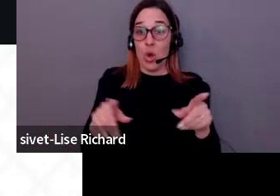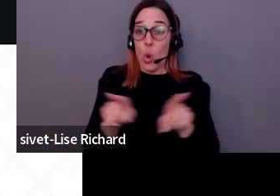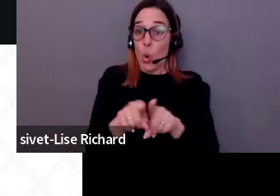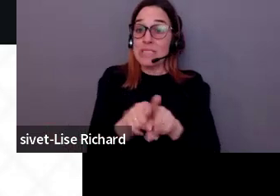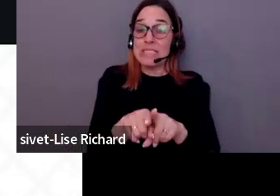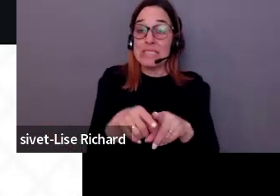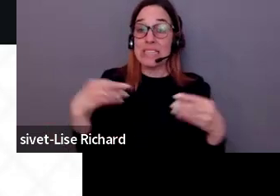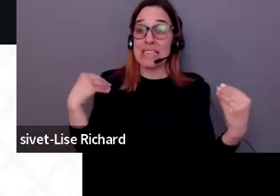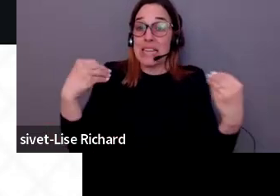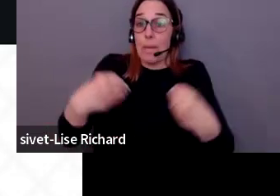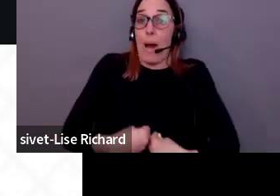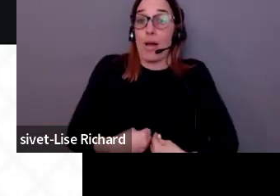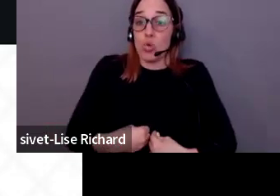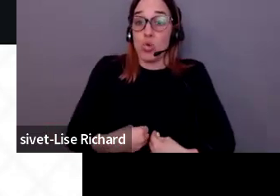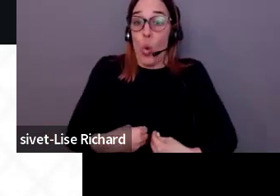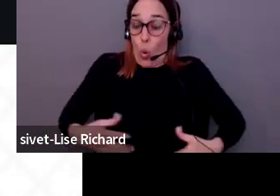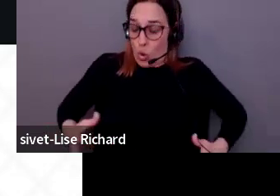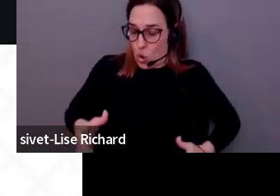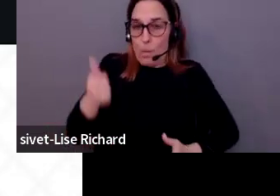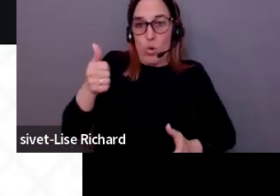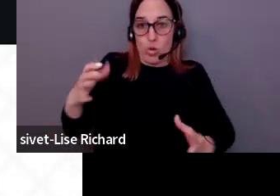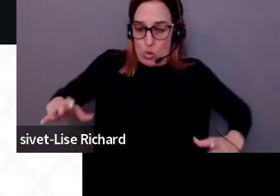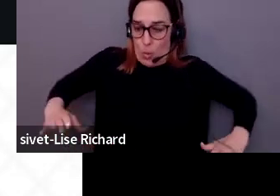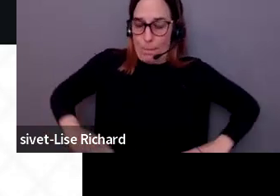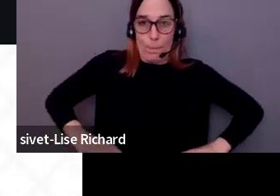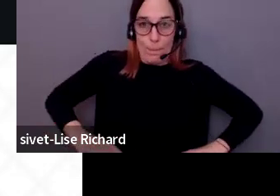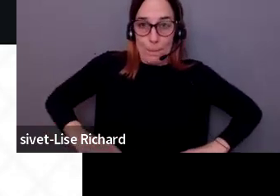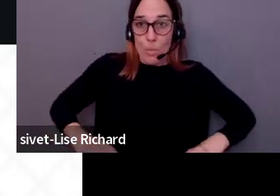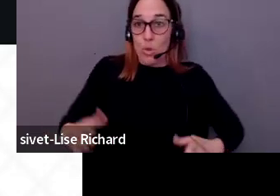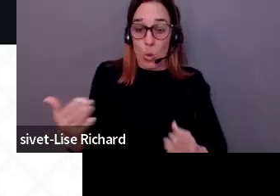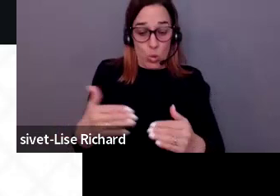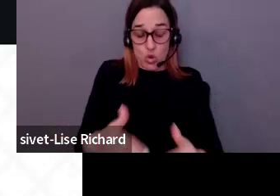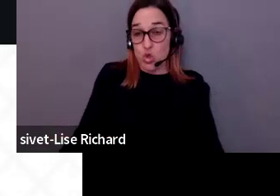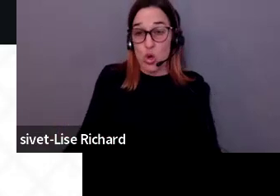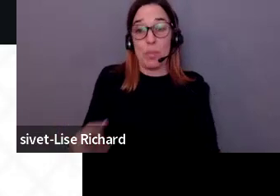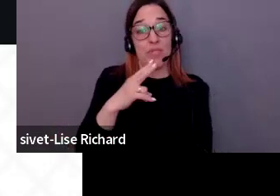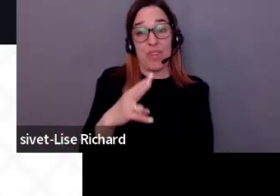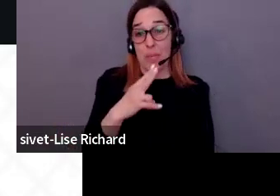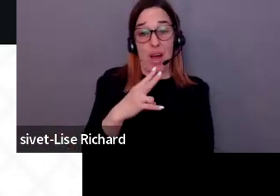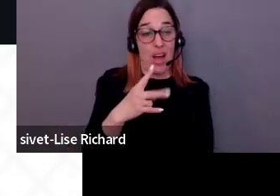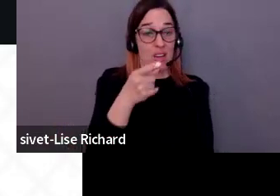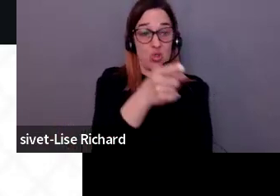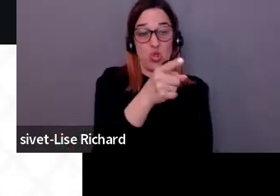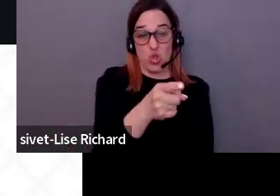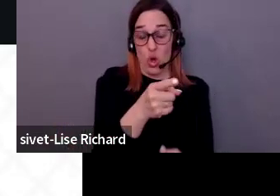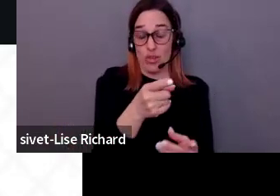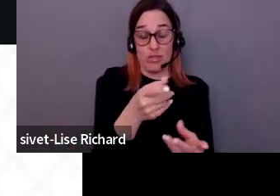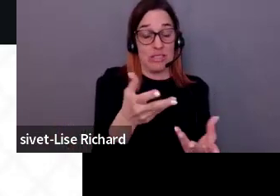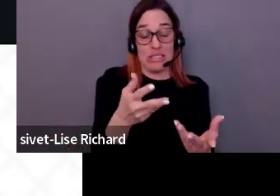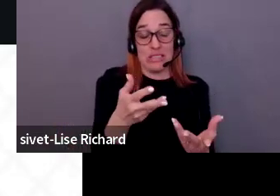qui sont plus ajustés à la taille, des jupes droites, bref, une taille bien définie. On veut